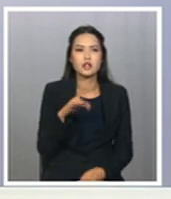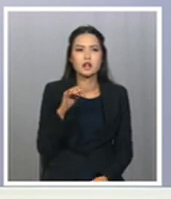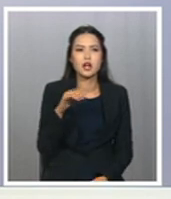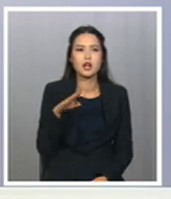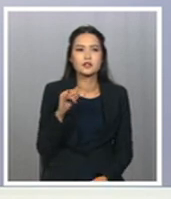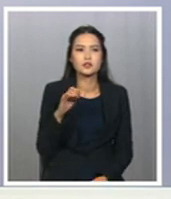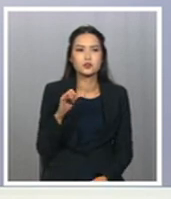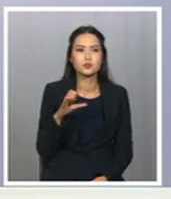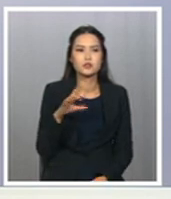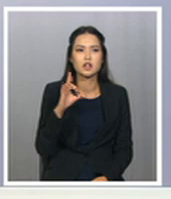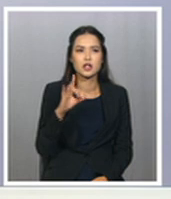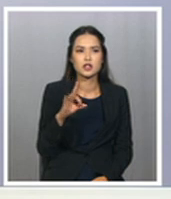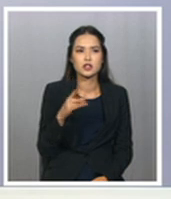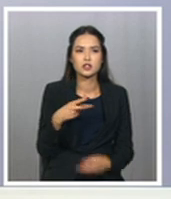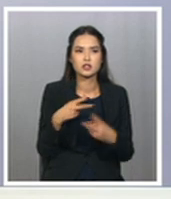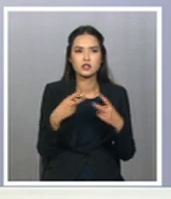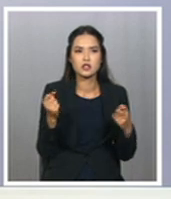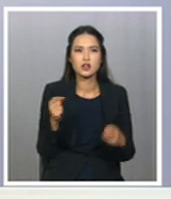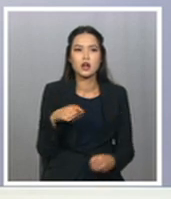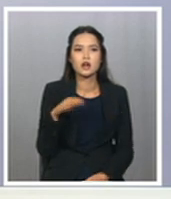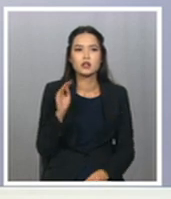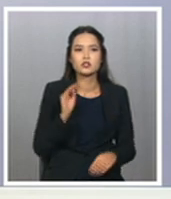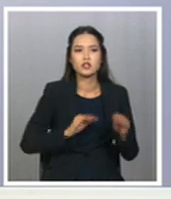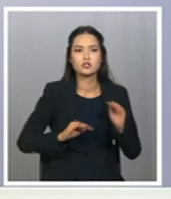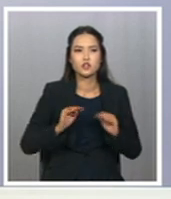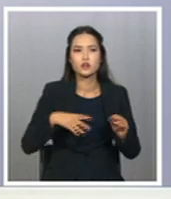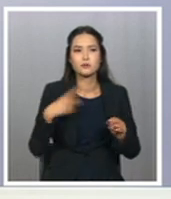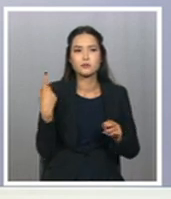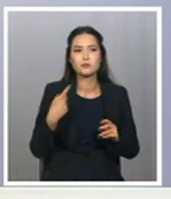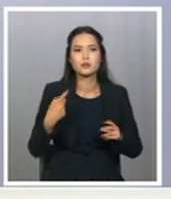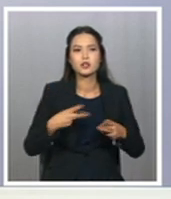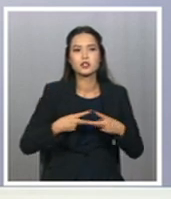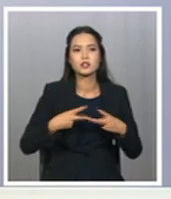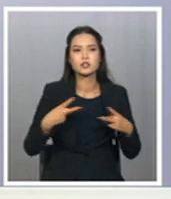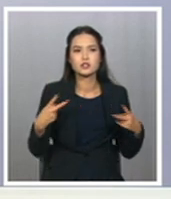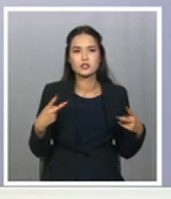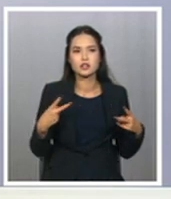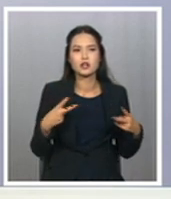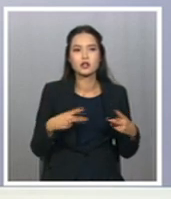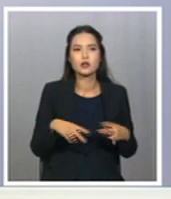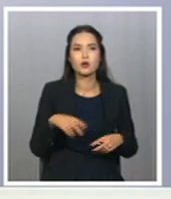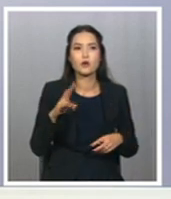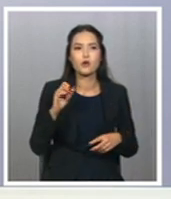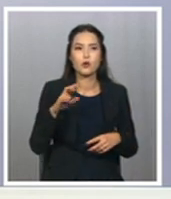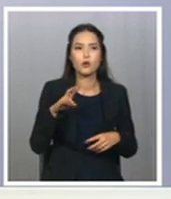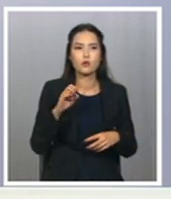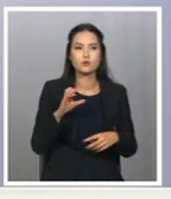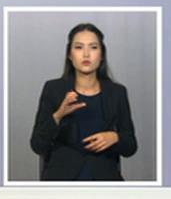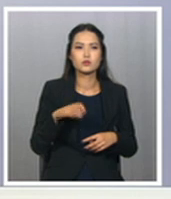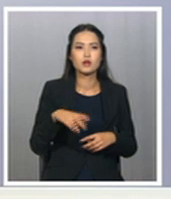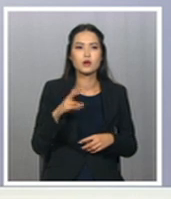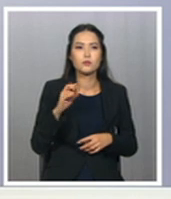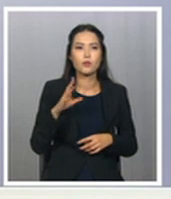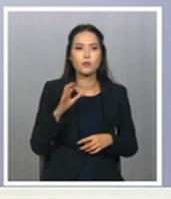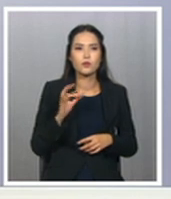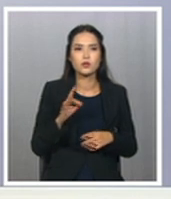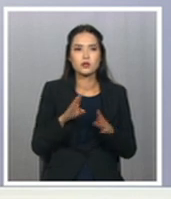Радиусы R-ге, жасаушысы L-ге тең конустың бүйір